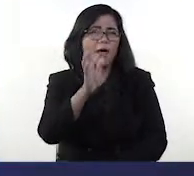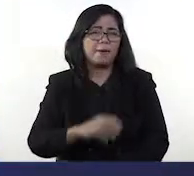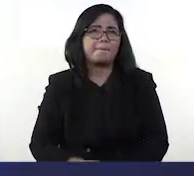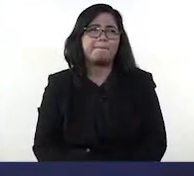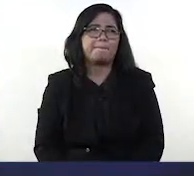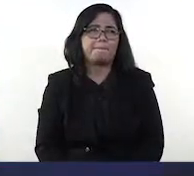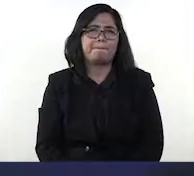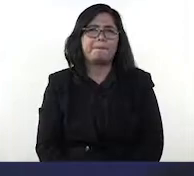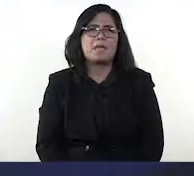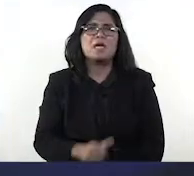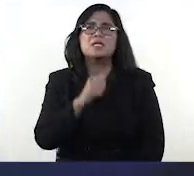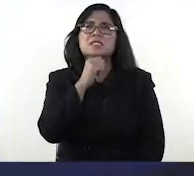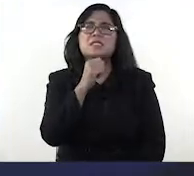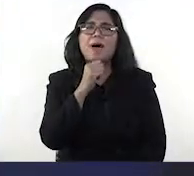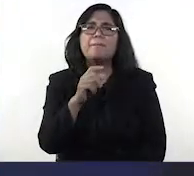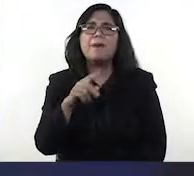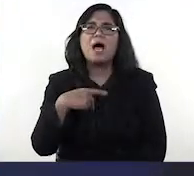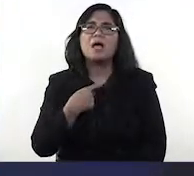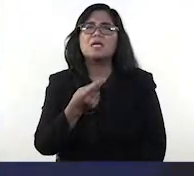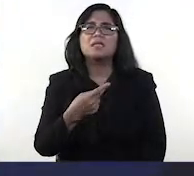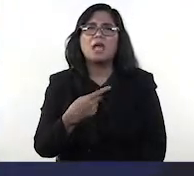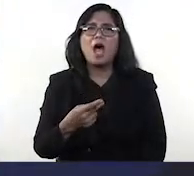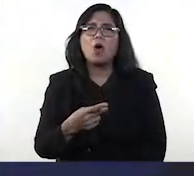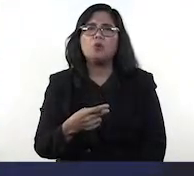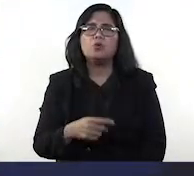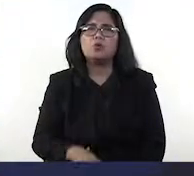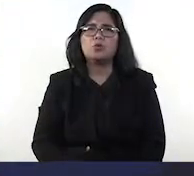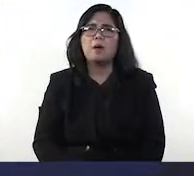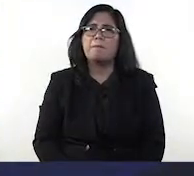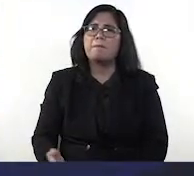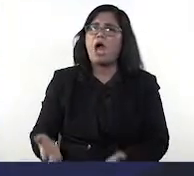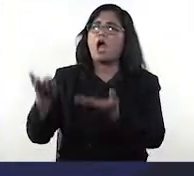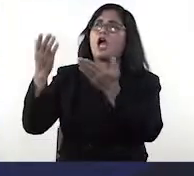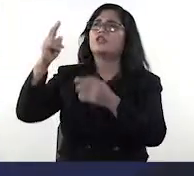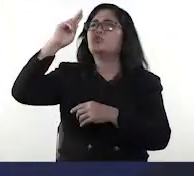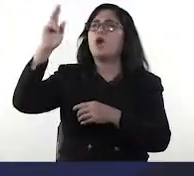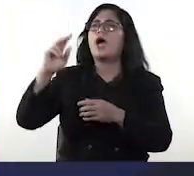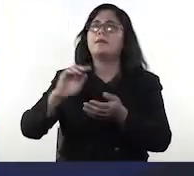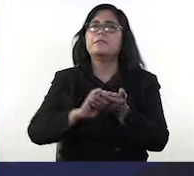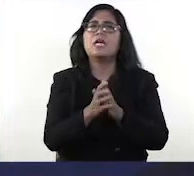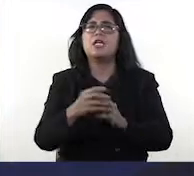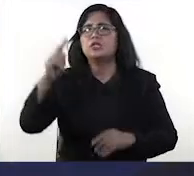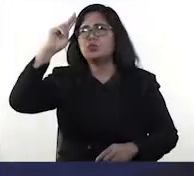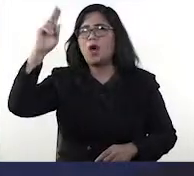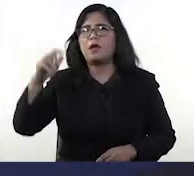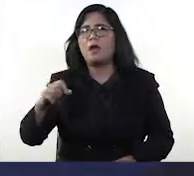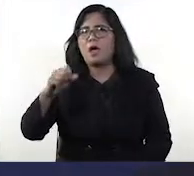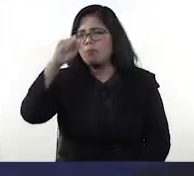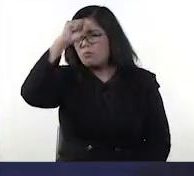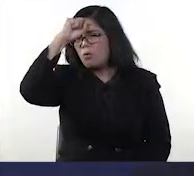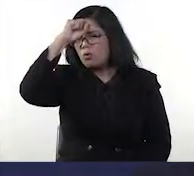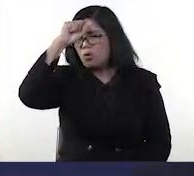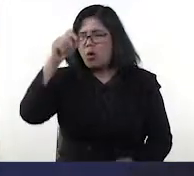Hai NU Hai siapa kita sampai berhak untuk melantik Yesus sebagai Tuhan dan Hai siapa kita